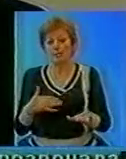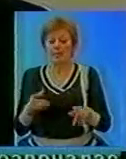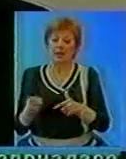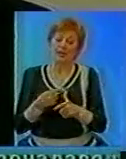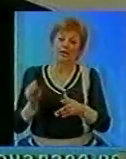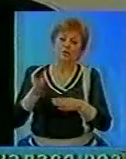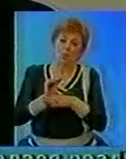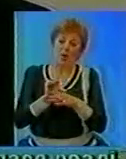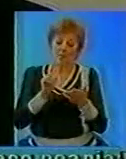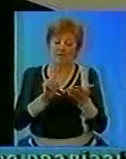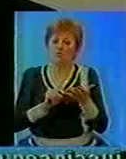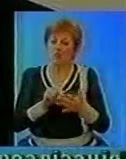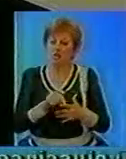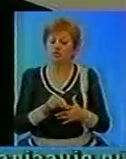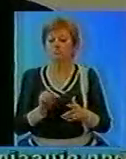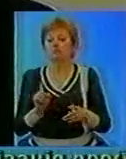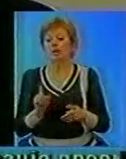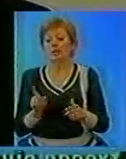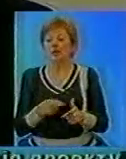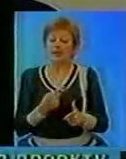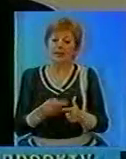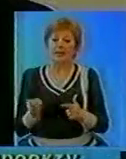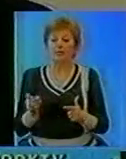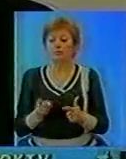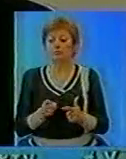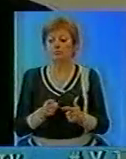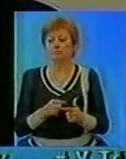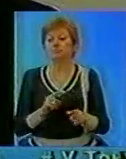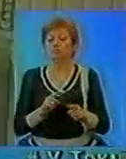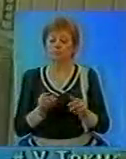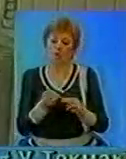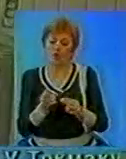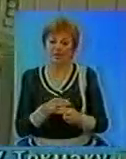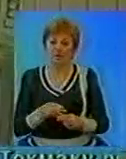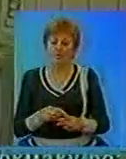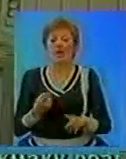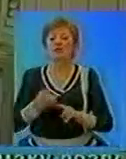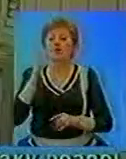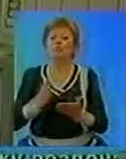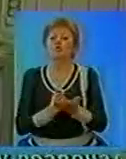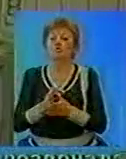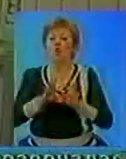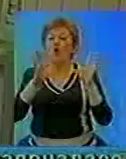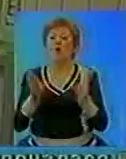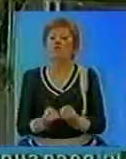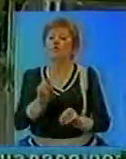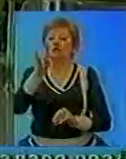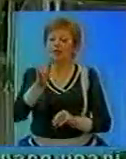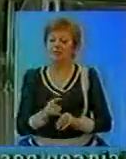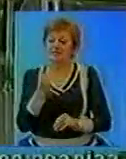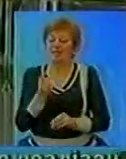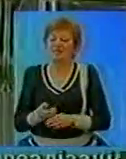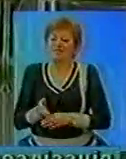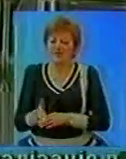добавим в этот перечень дополнительно какие-то админуслуги, либо скорректируем. Це будуть послуги у єдиному вікні за один візит.